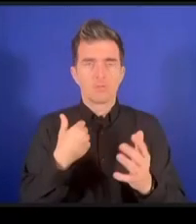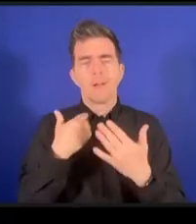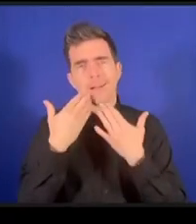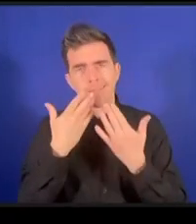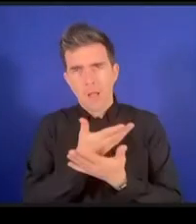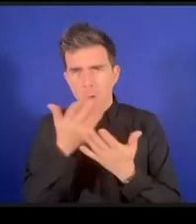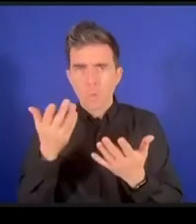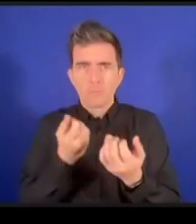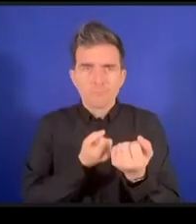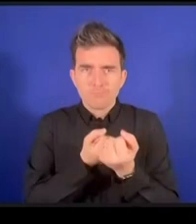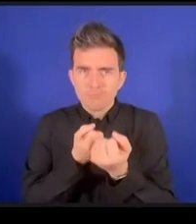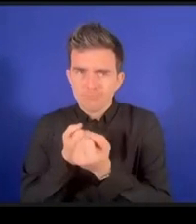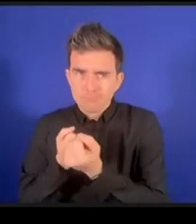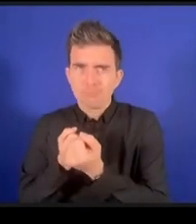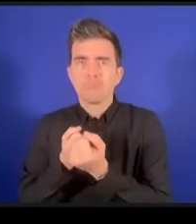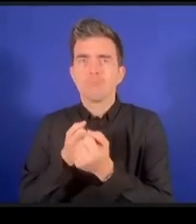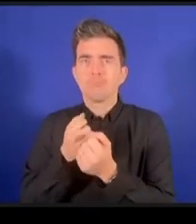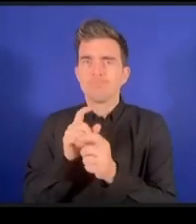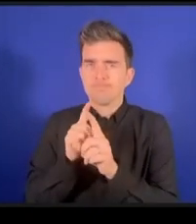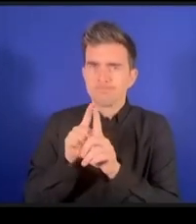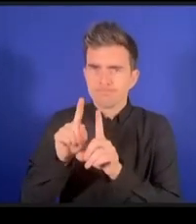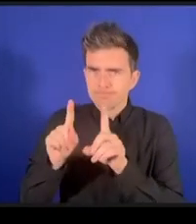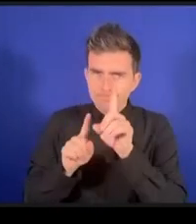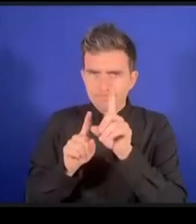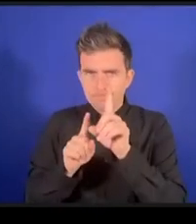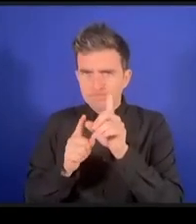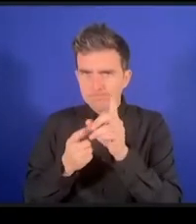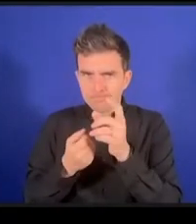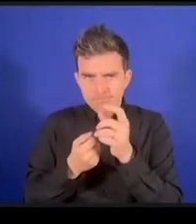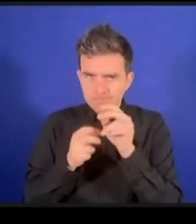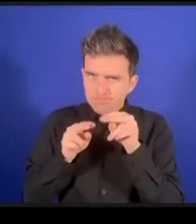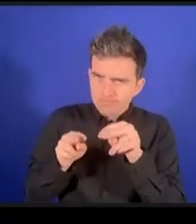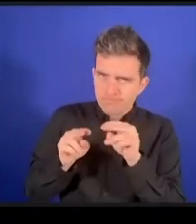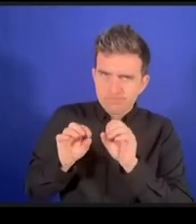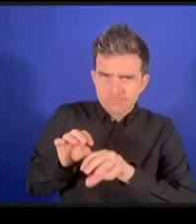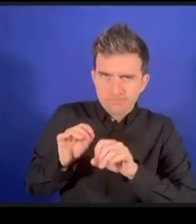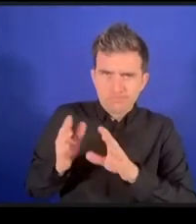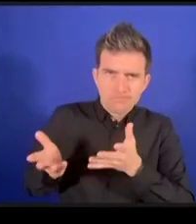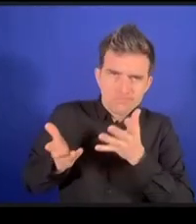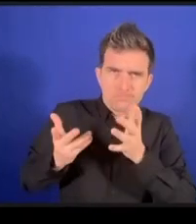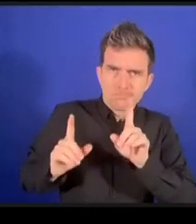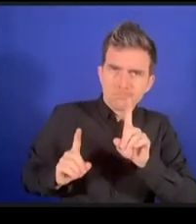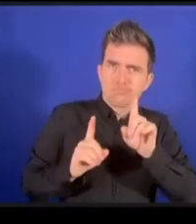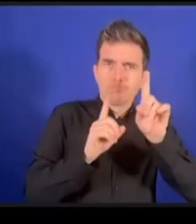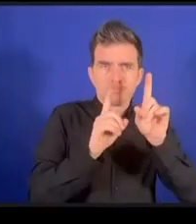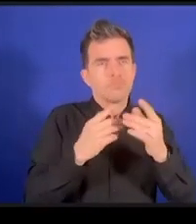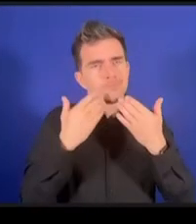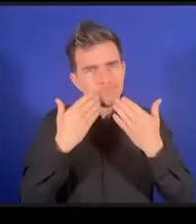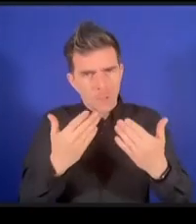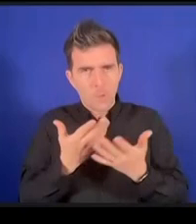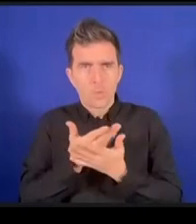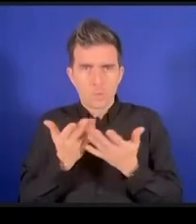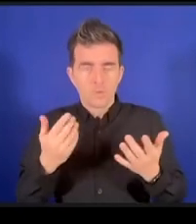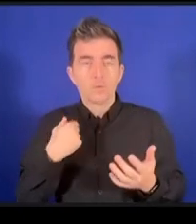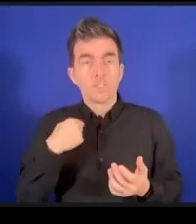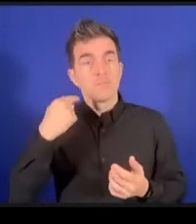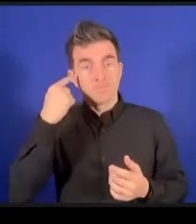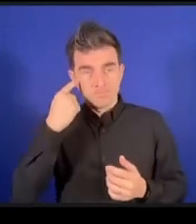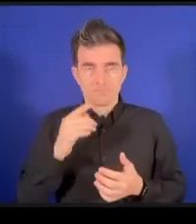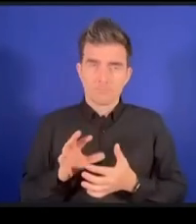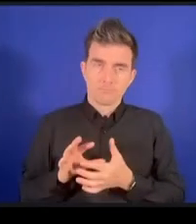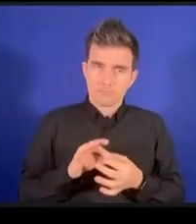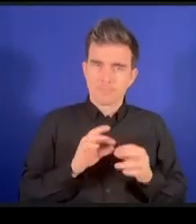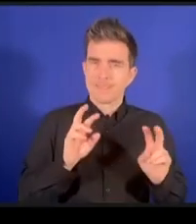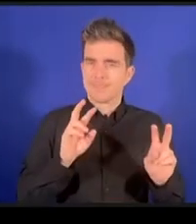доклада Я полагаю что он полностью соответствует теме этой сессии цифровая Эпоха и